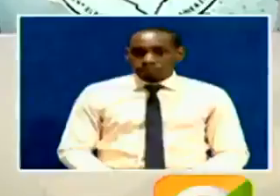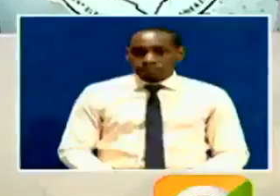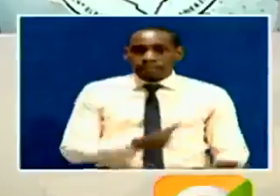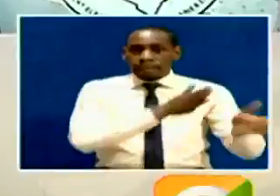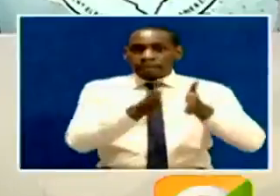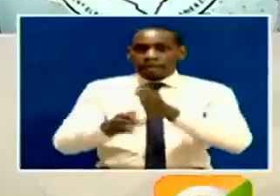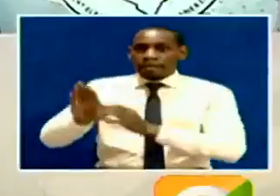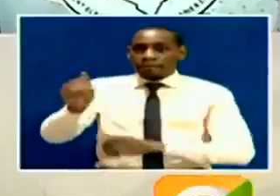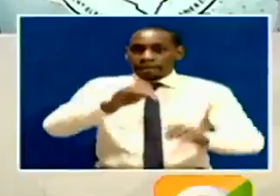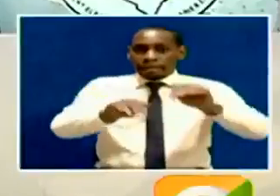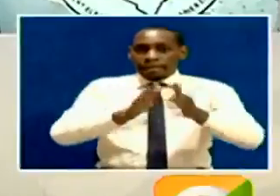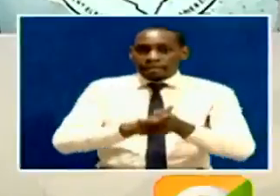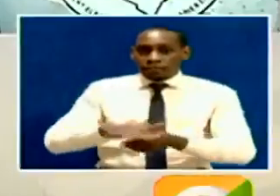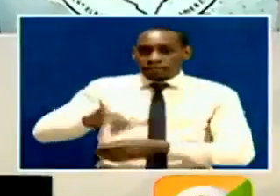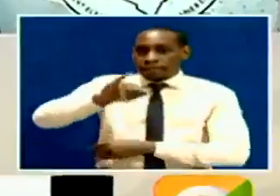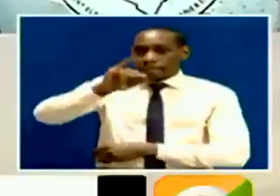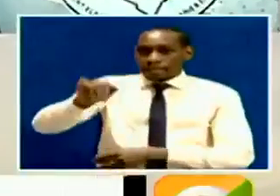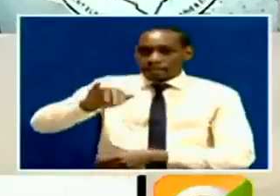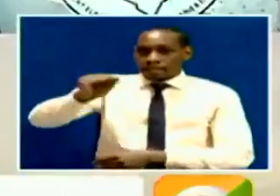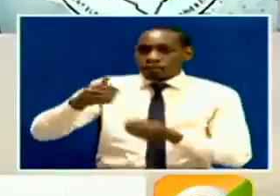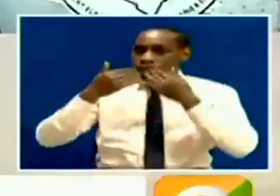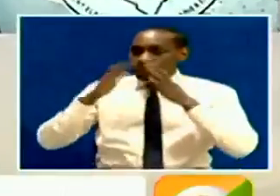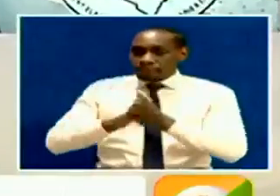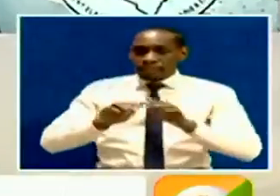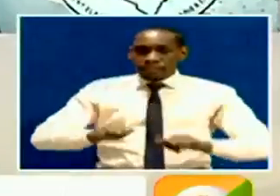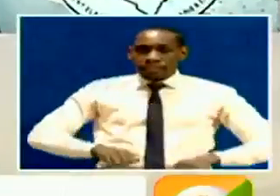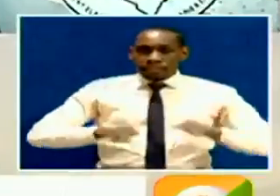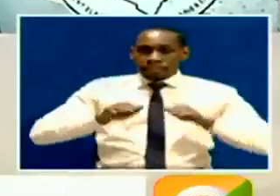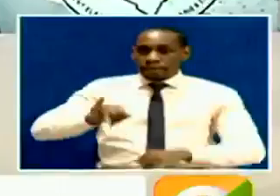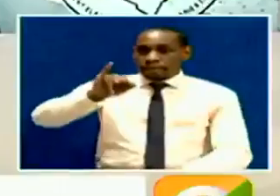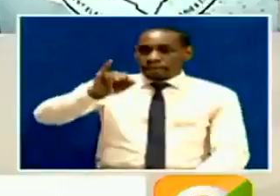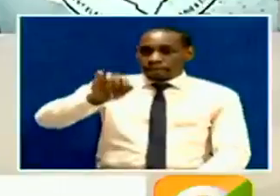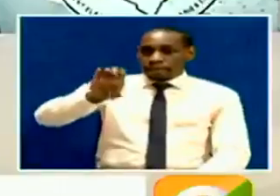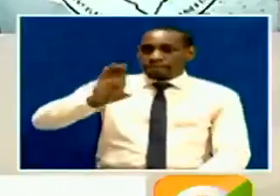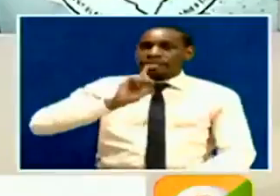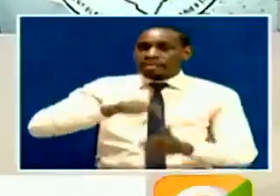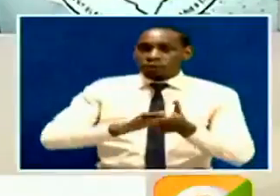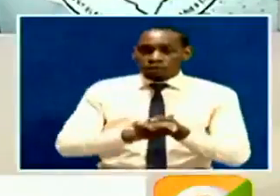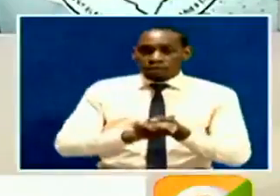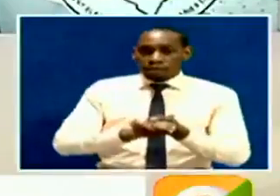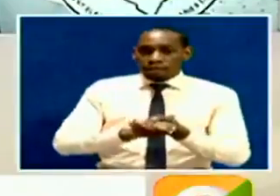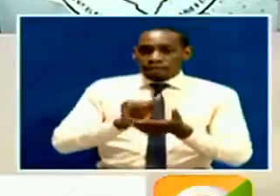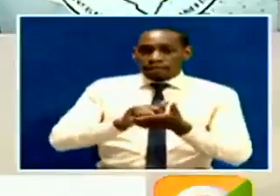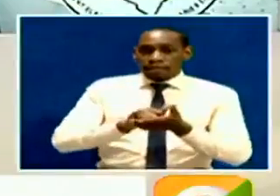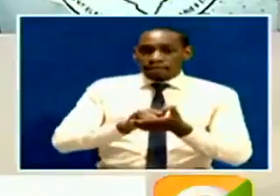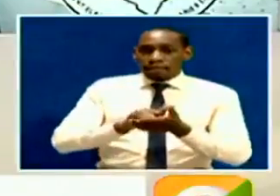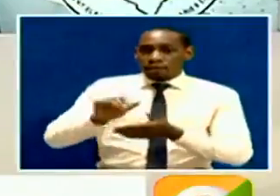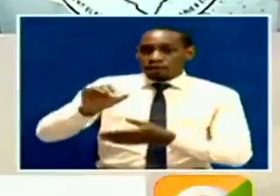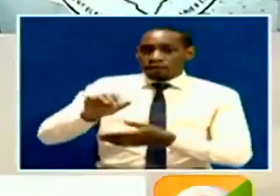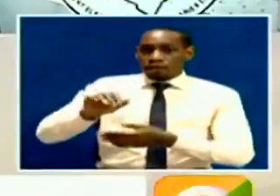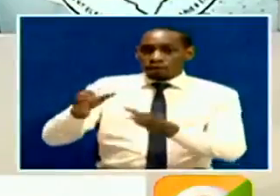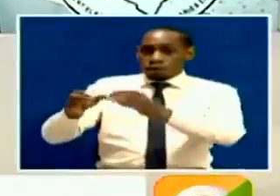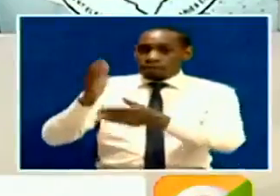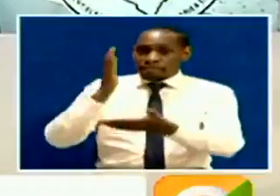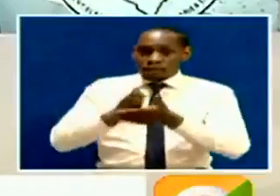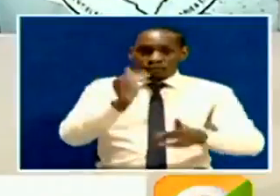Na maandalizi ya uchaguzi mdogo wa eneo bunge la Juja yamekamilika. Mwenyekiti wa IBC Wafula Chabukati amesema kuwa tume hiyo itahakikisha kuwa